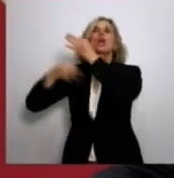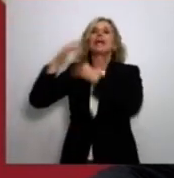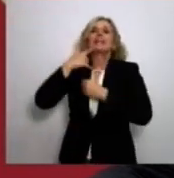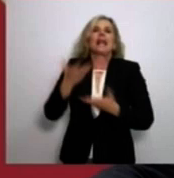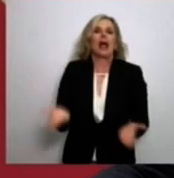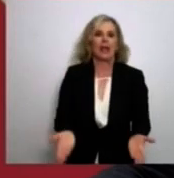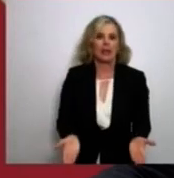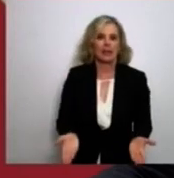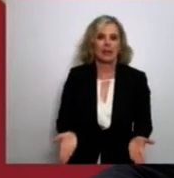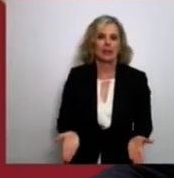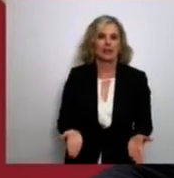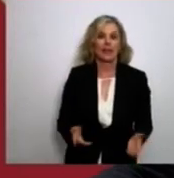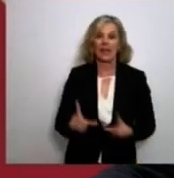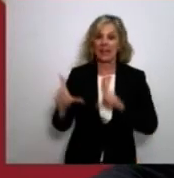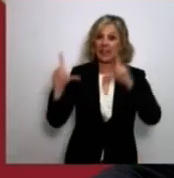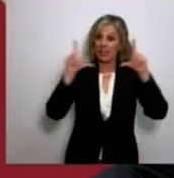είναι η εικόνα μας, είναι η ταυτότητά μας.